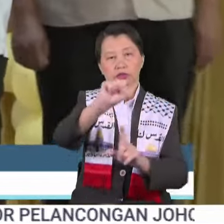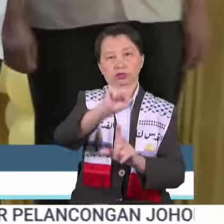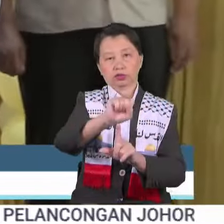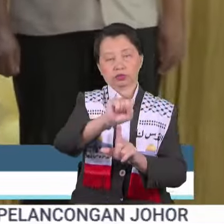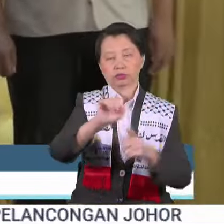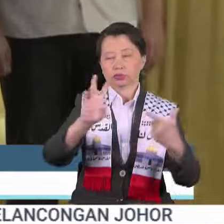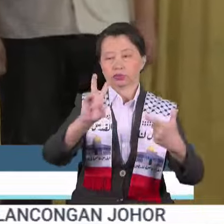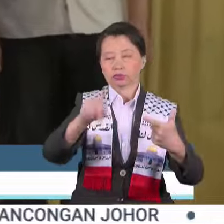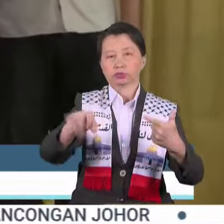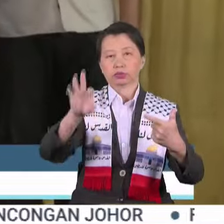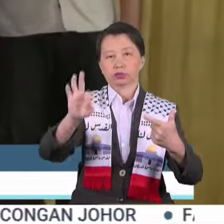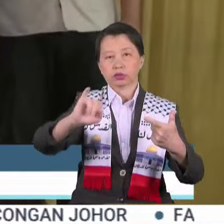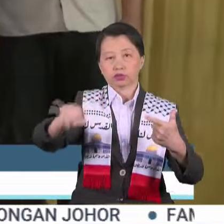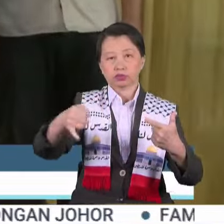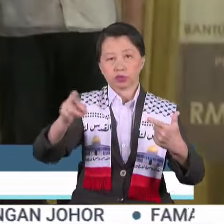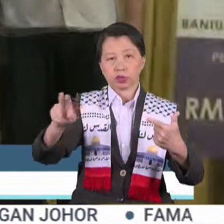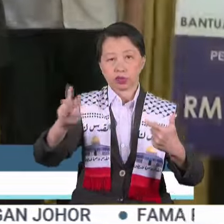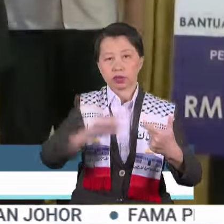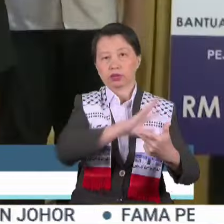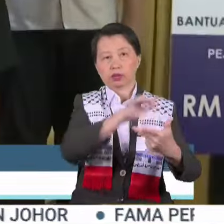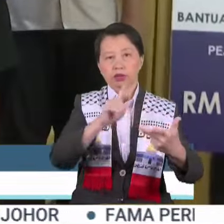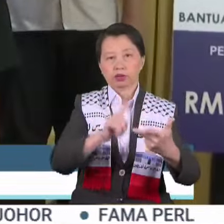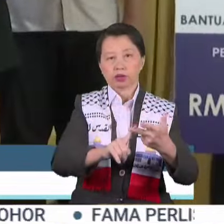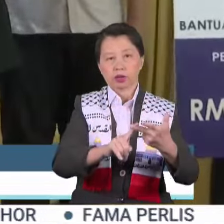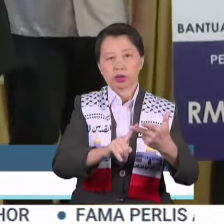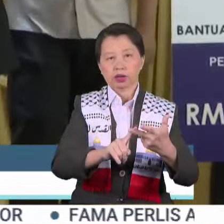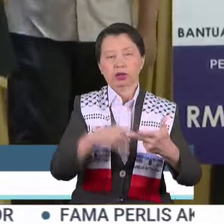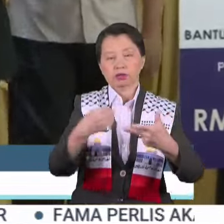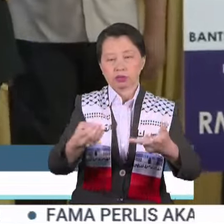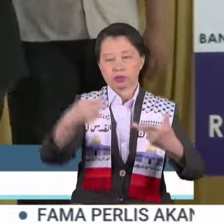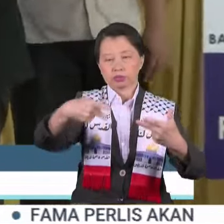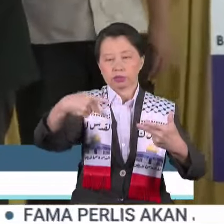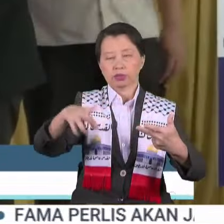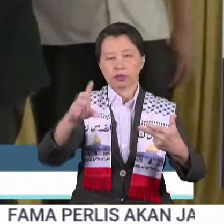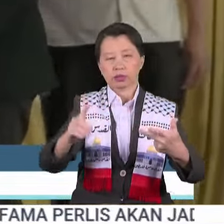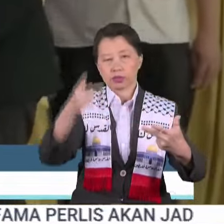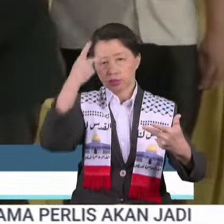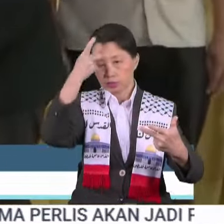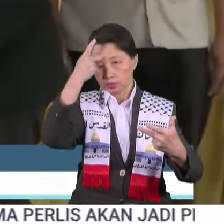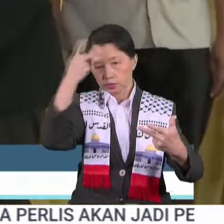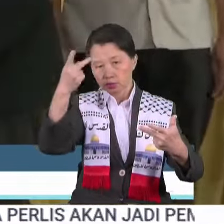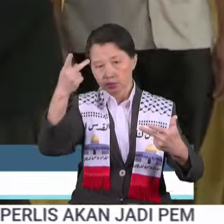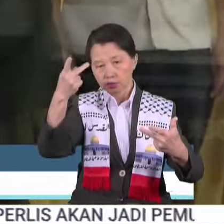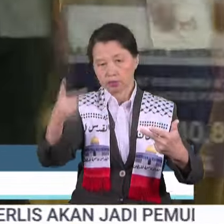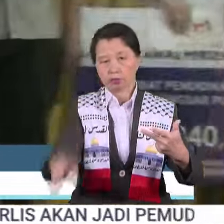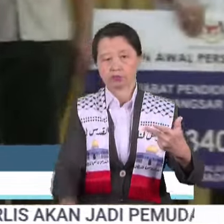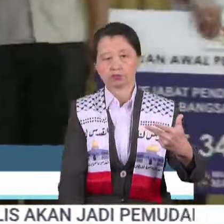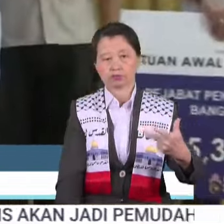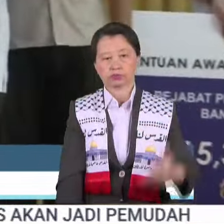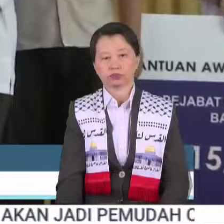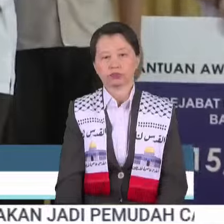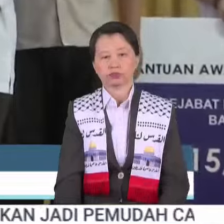Sentul 7.9 juta ringgit, manakala selebihnya kepada PPD Keramat.